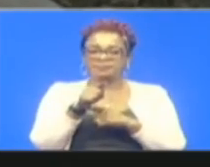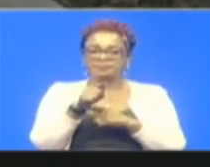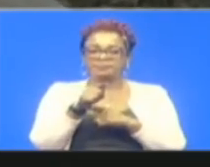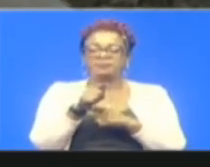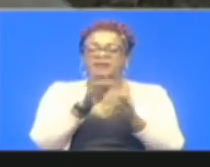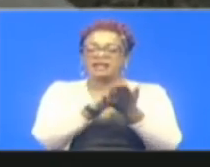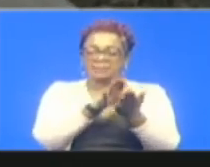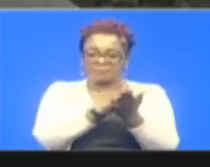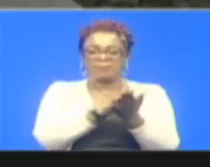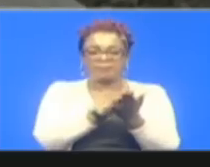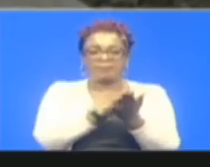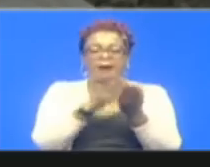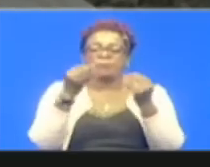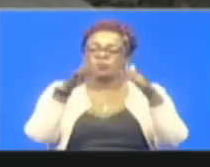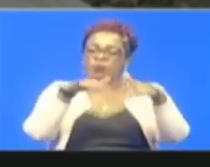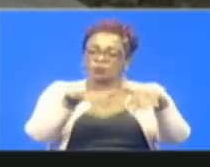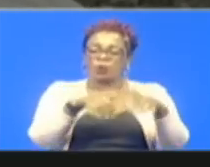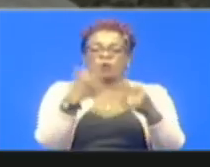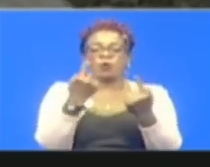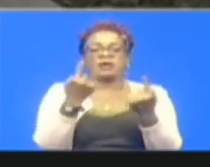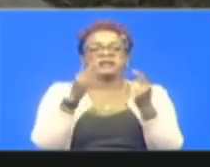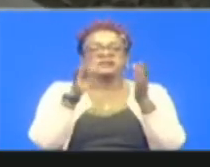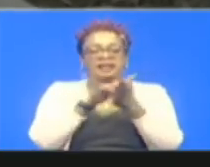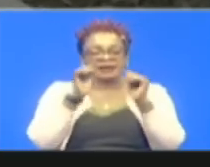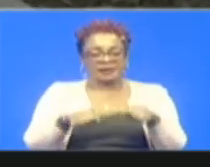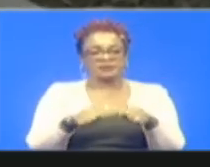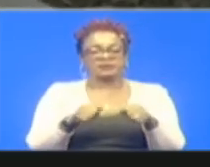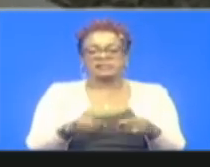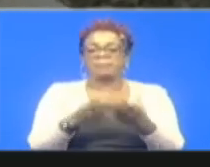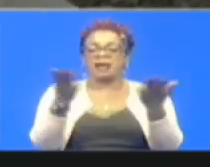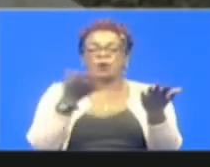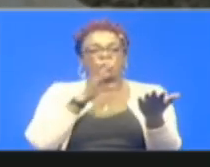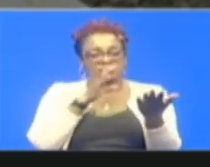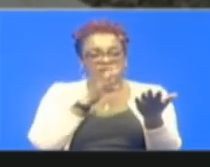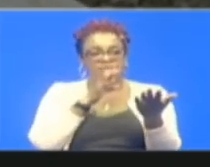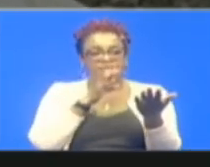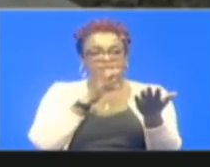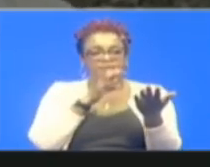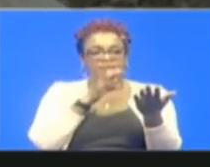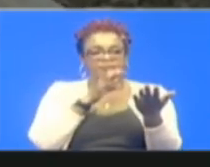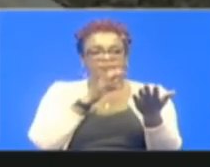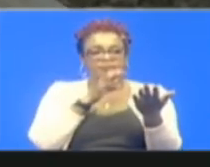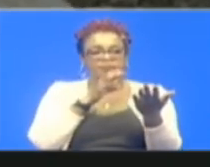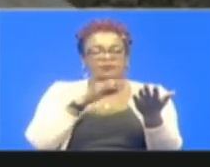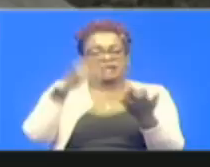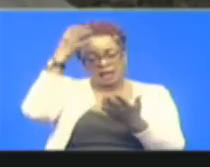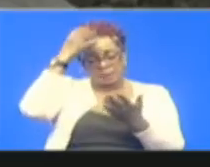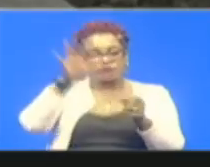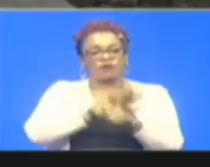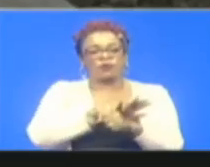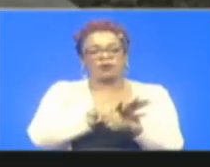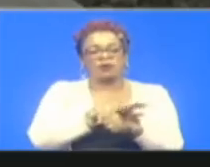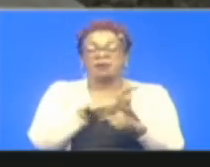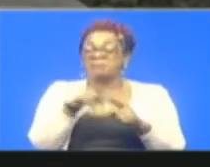ni chemchemi za maji peke yake ambazo zinaweza kusupply maji kisiwa kisima cha Lamu. Na